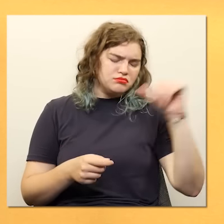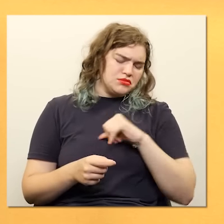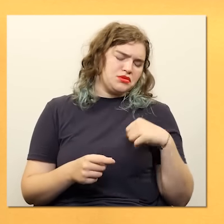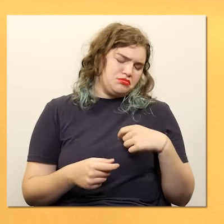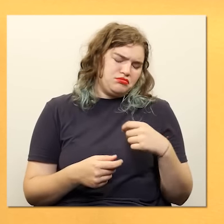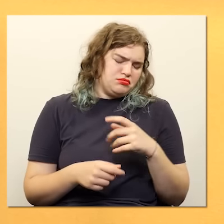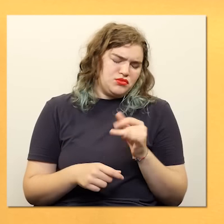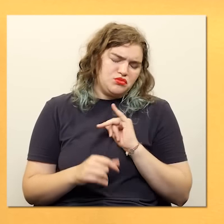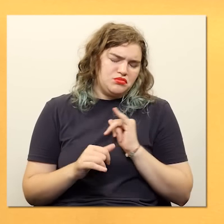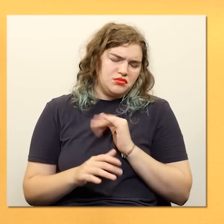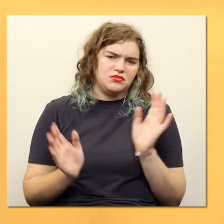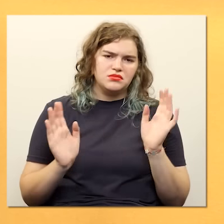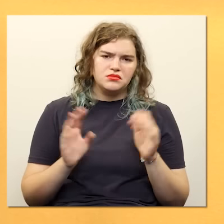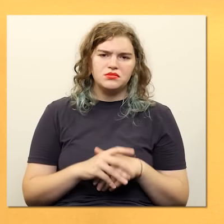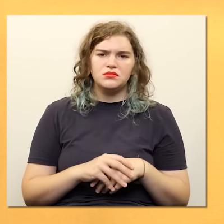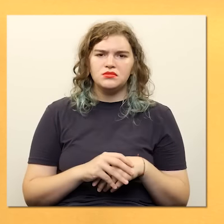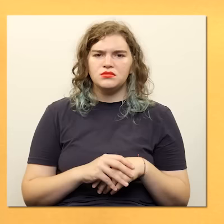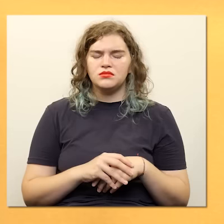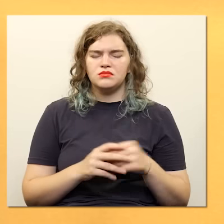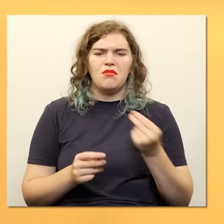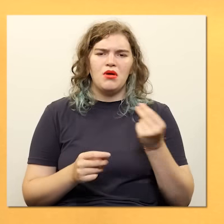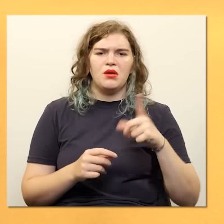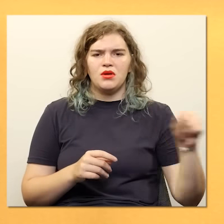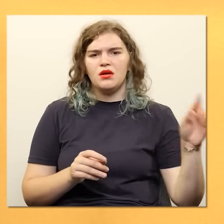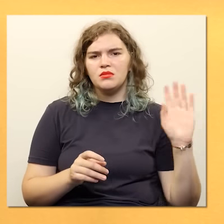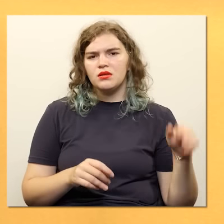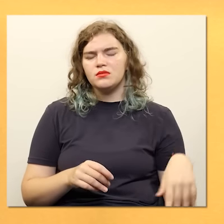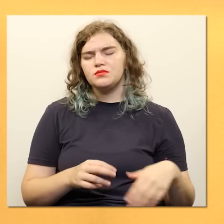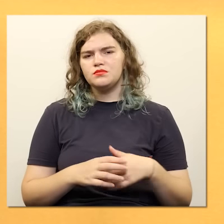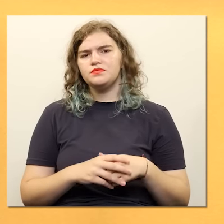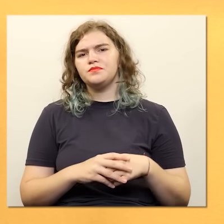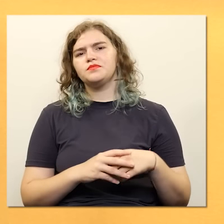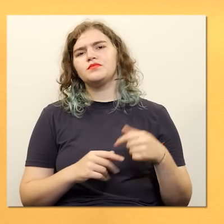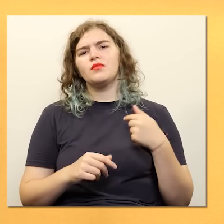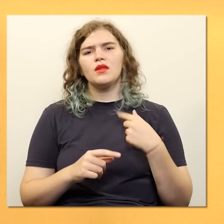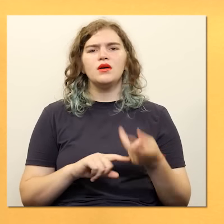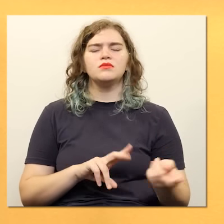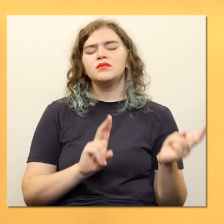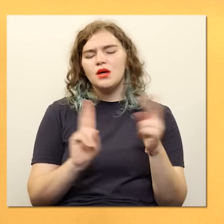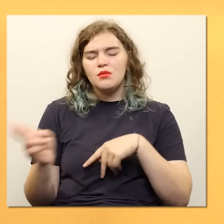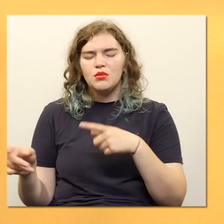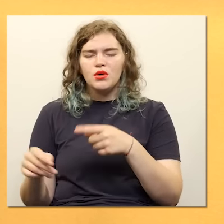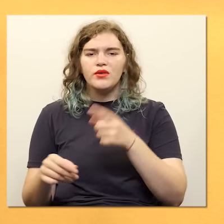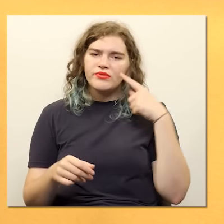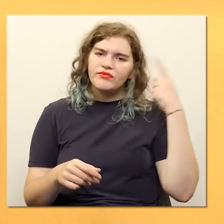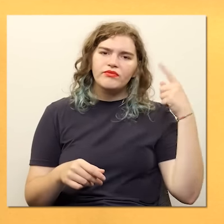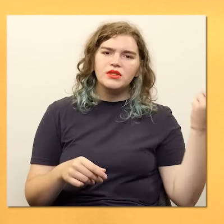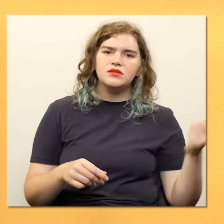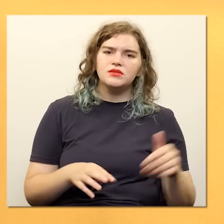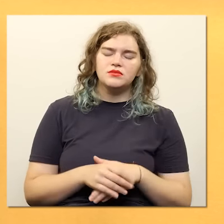cu Dumnezeu, bine că te duci. Să mă întorc acum din nou la vis.